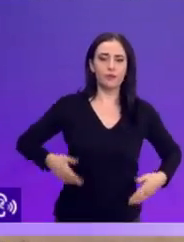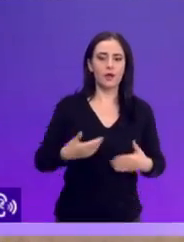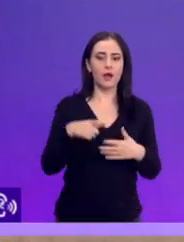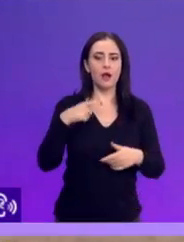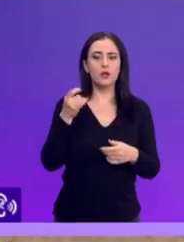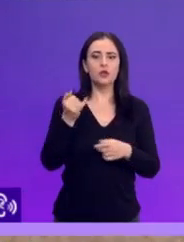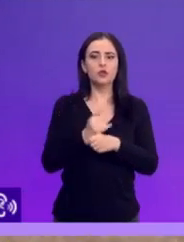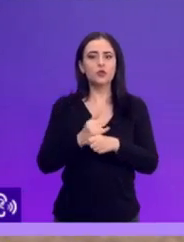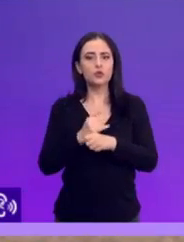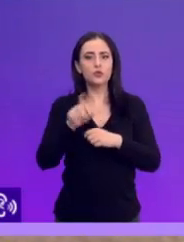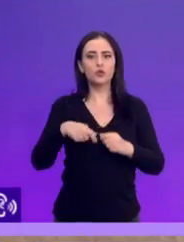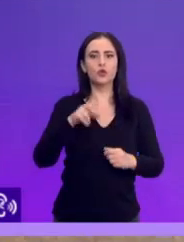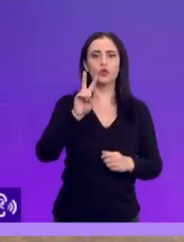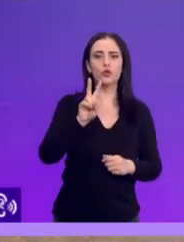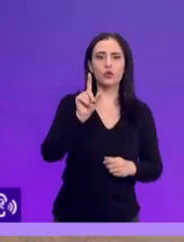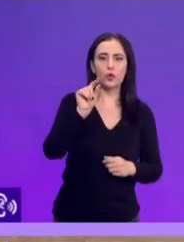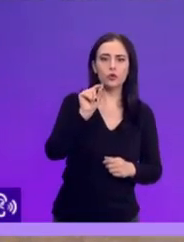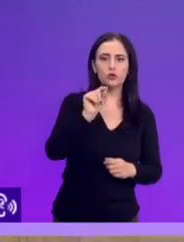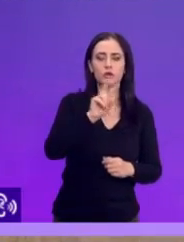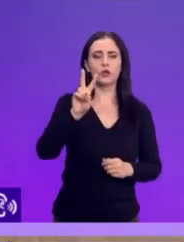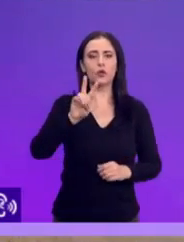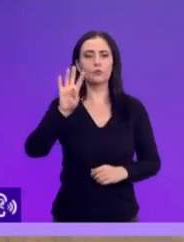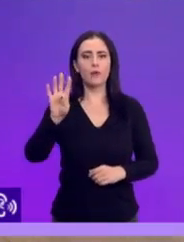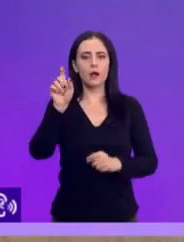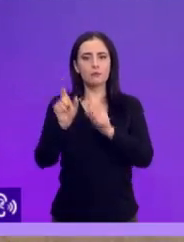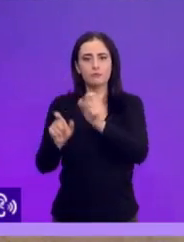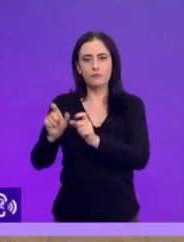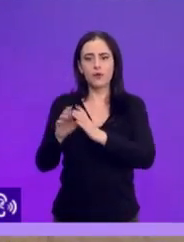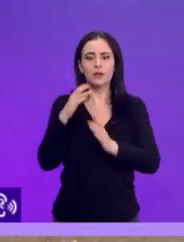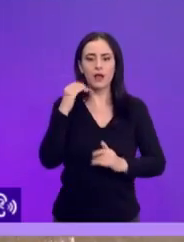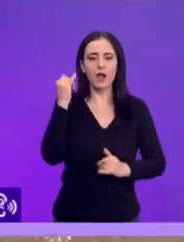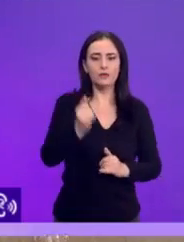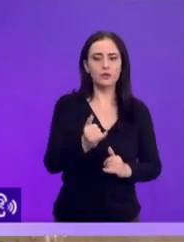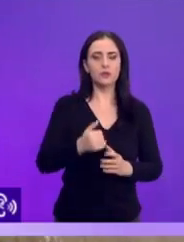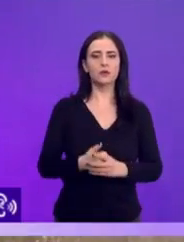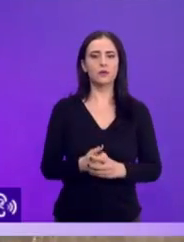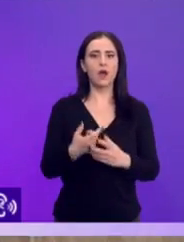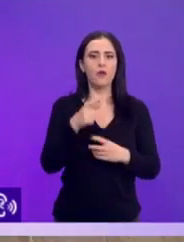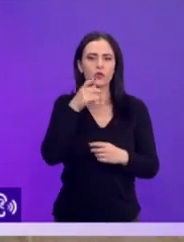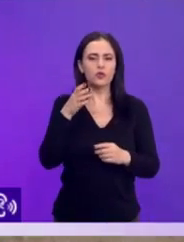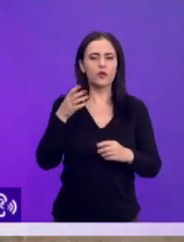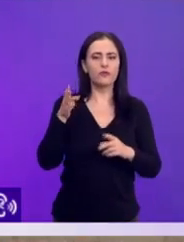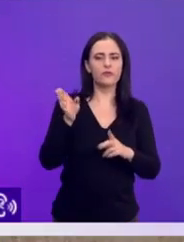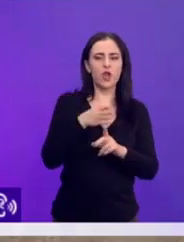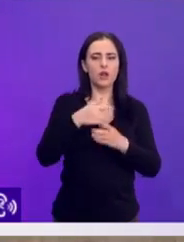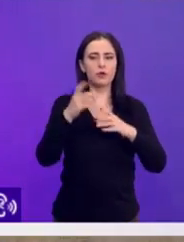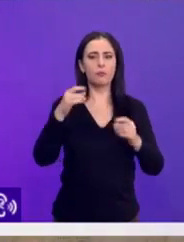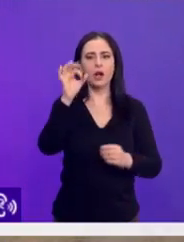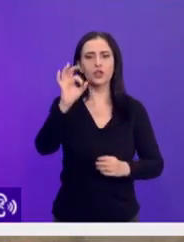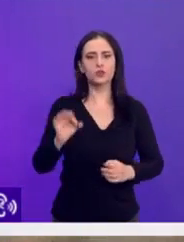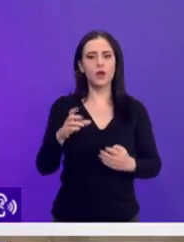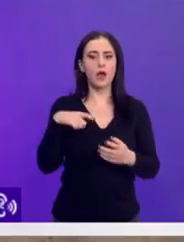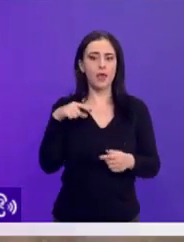în jur de 26 mai exact în pensiune când a izbucnit incendiul violent. Majoritatea celor care erau